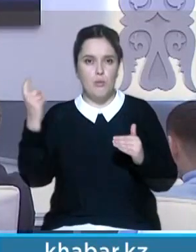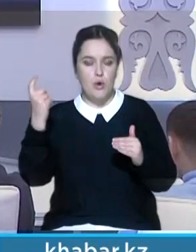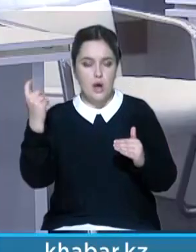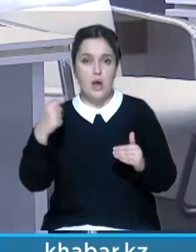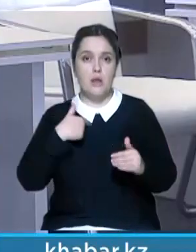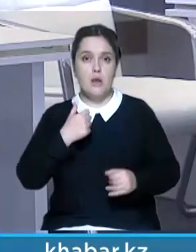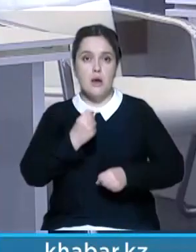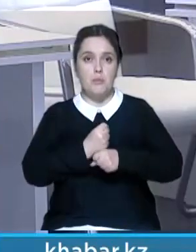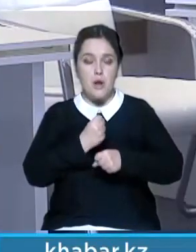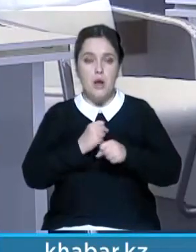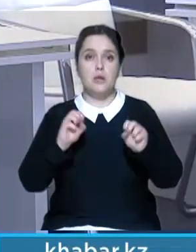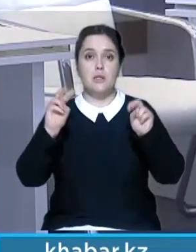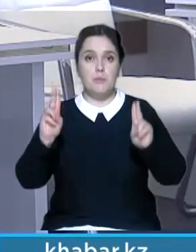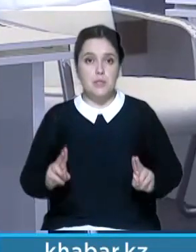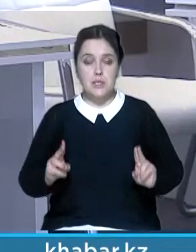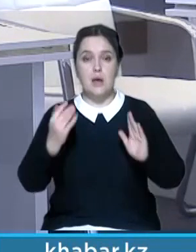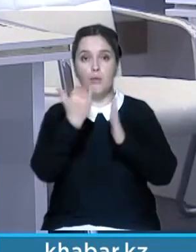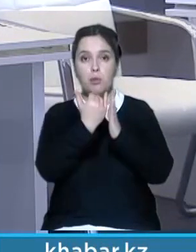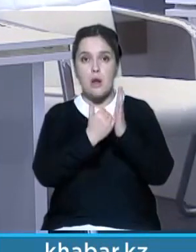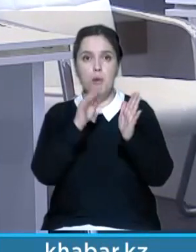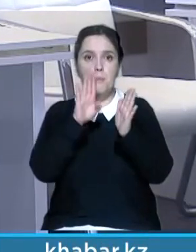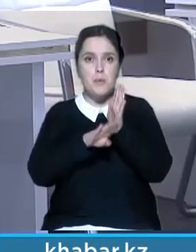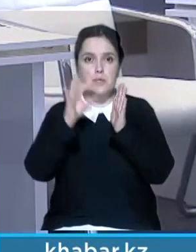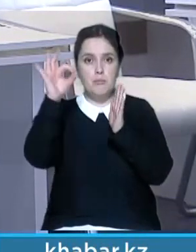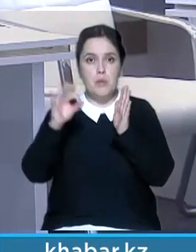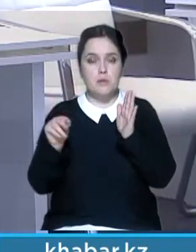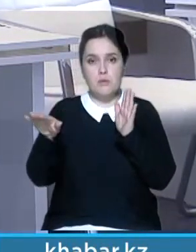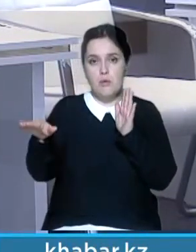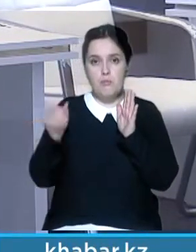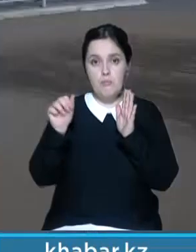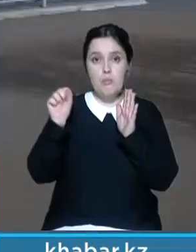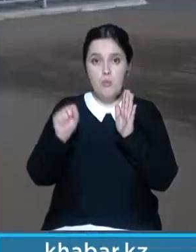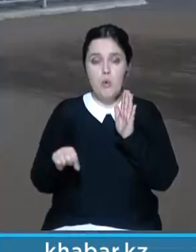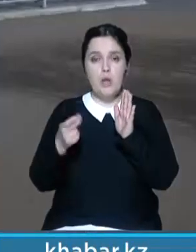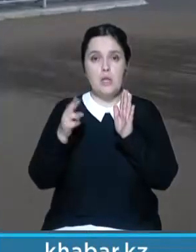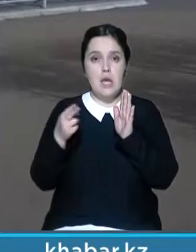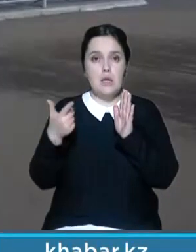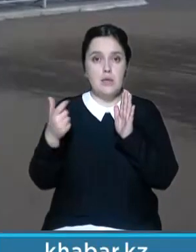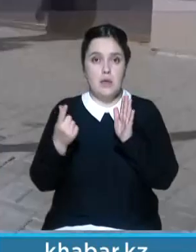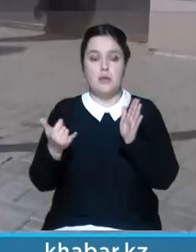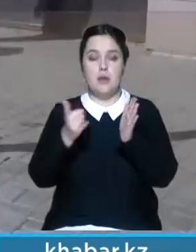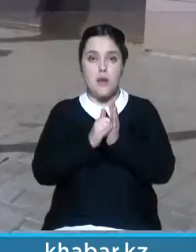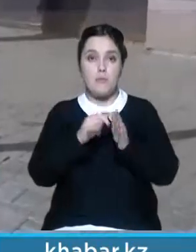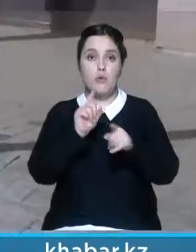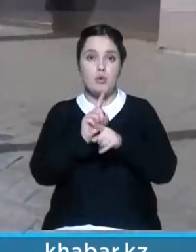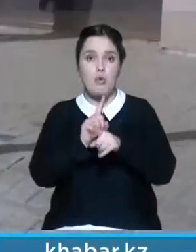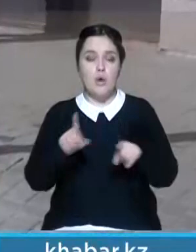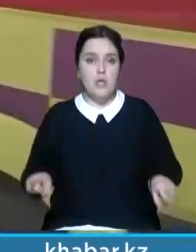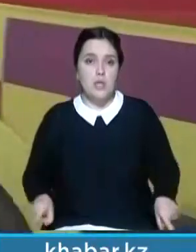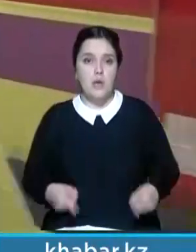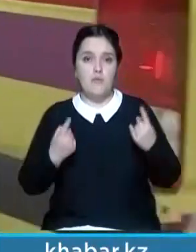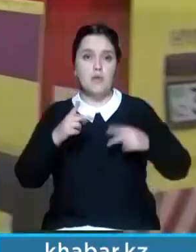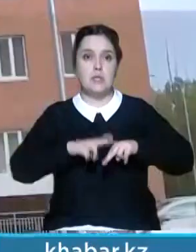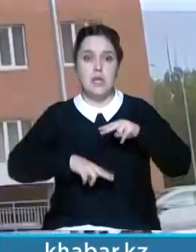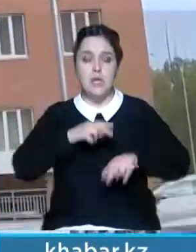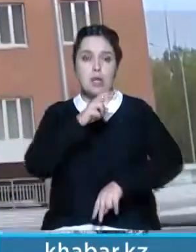нами разработана специальная программа беспроцентного займа по подключению к газу. Глава региона остановился и на развитии строительства,